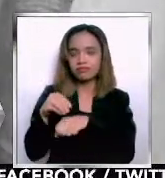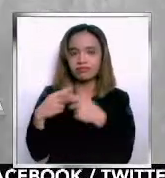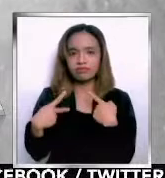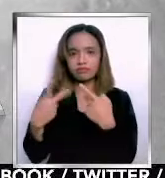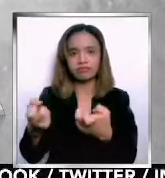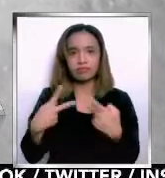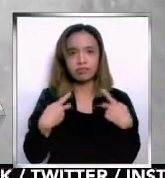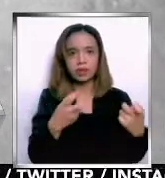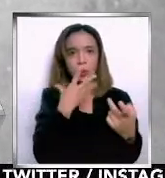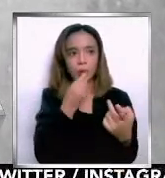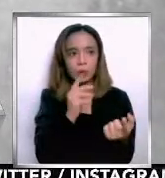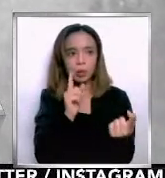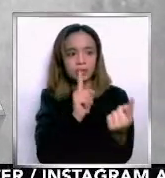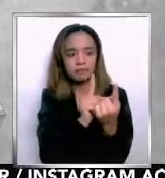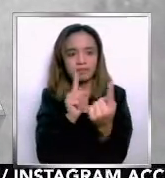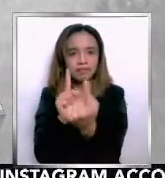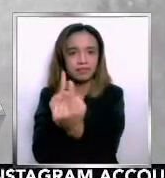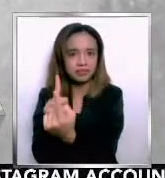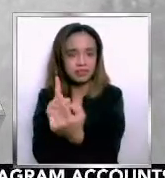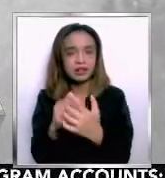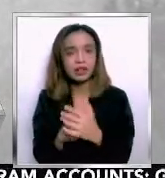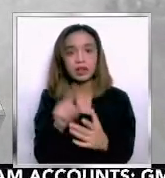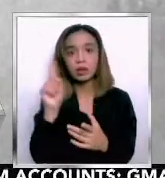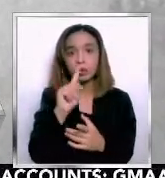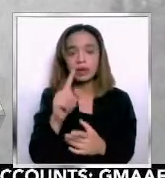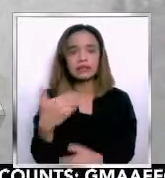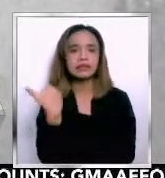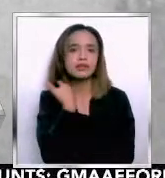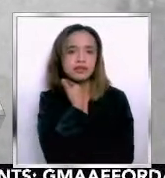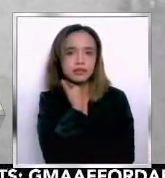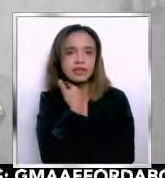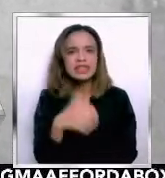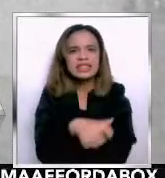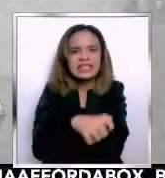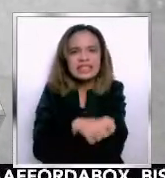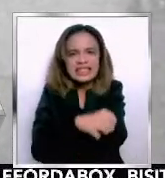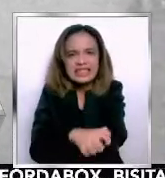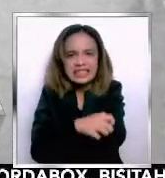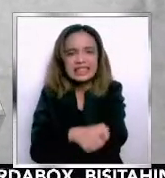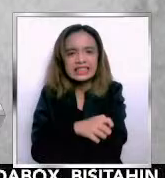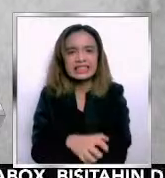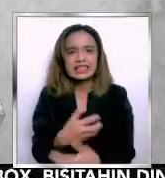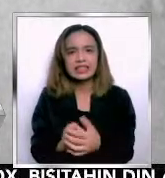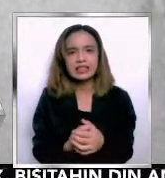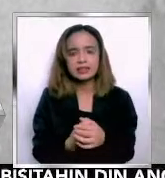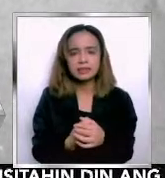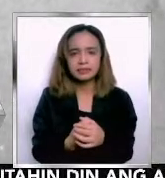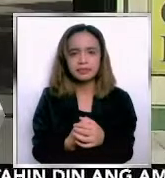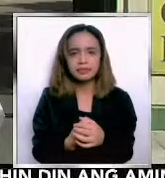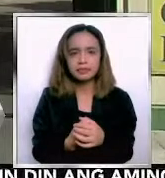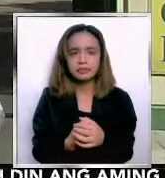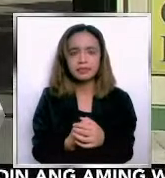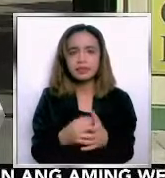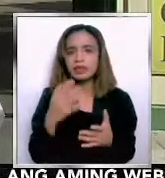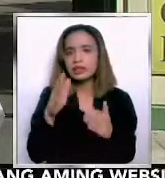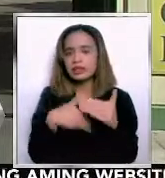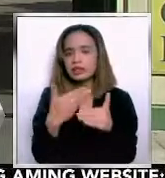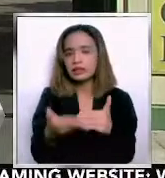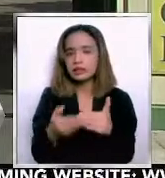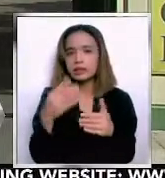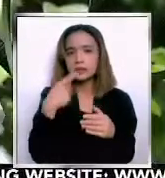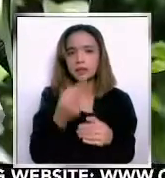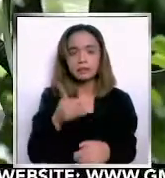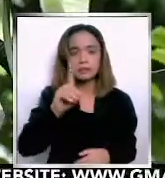contact. Karaniwang sintomas ito, ang lagnat, rashes at pamaganang lymph nodes. Ayon sa ating Department of Health, hindi